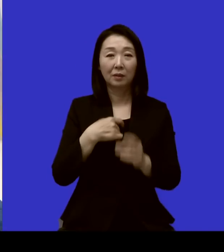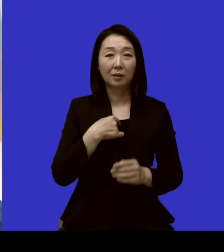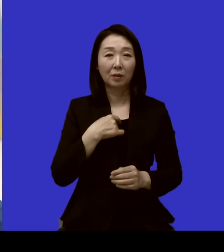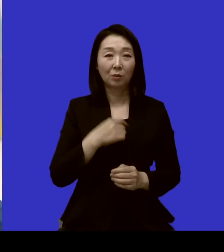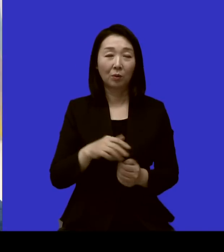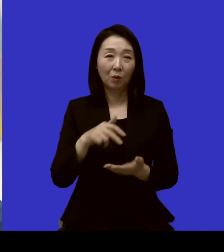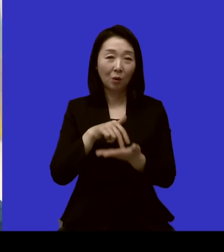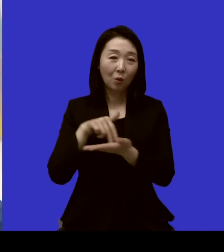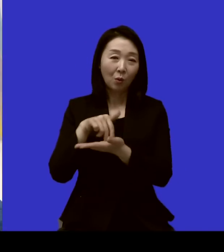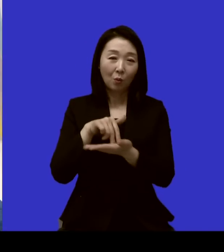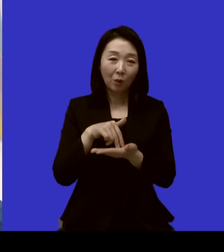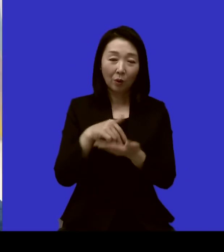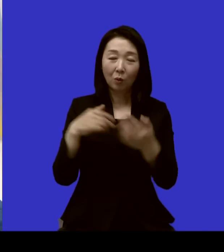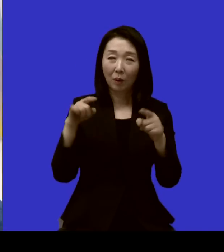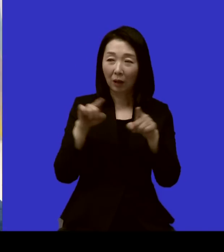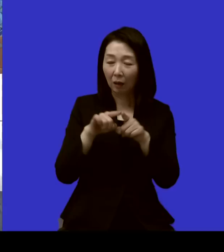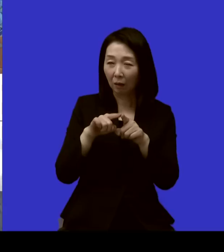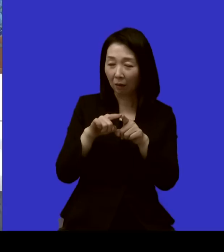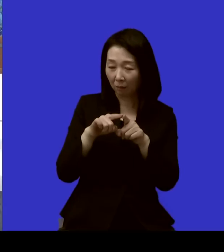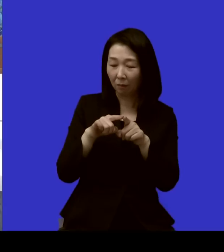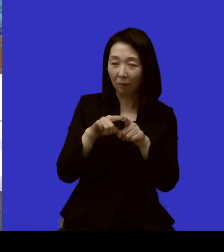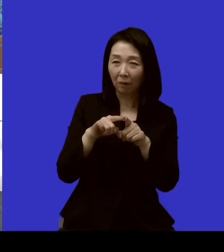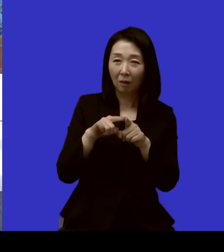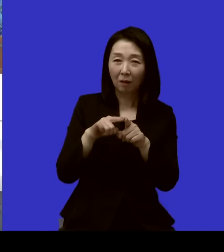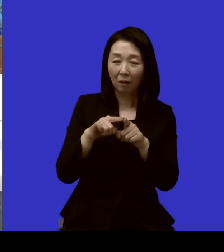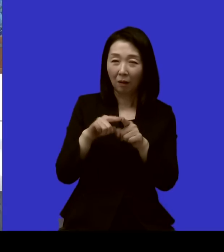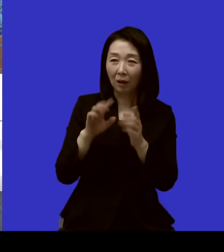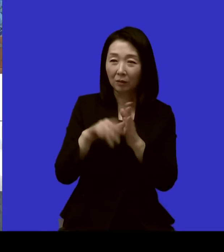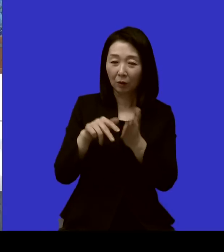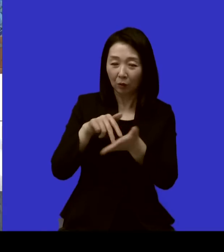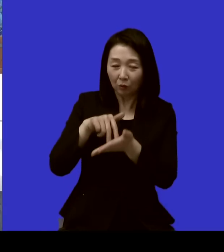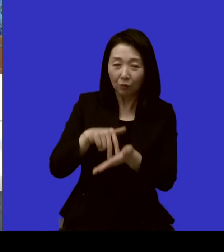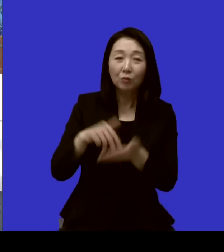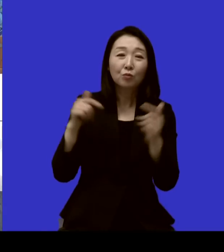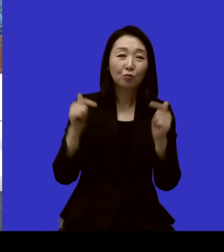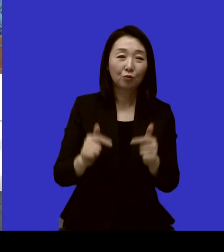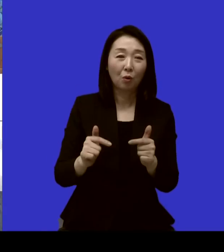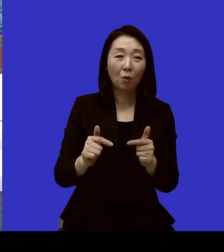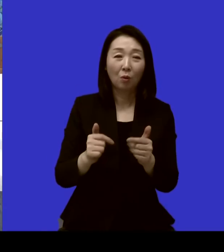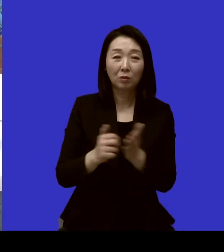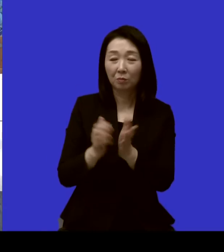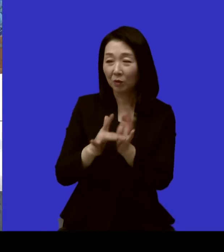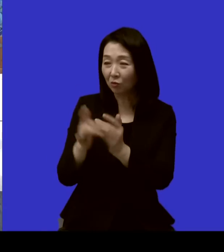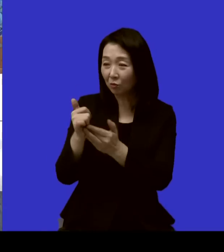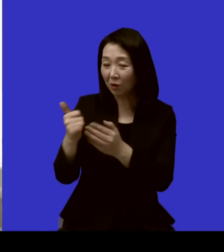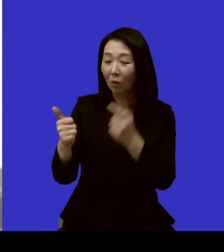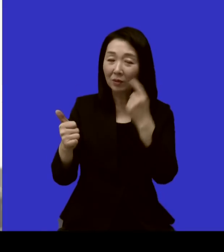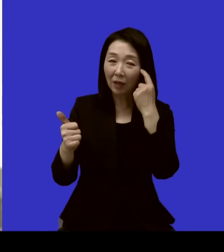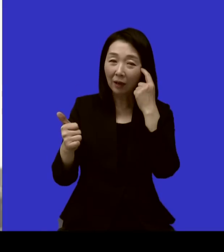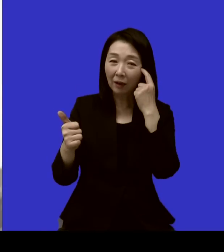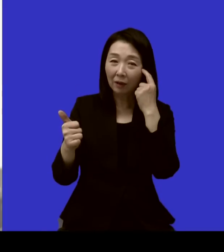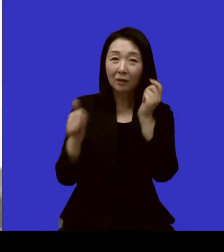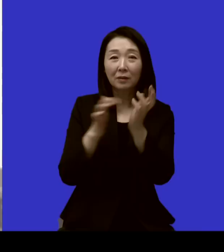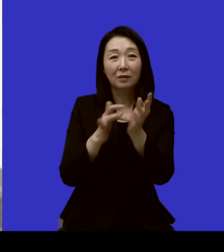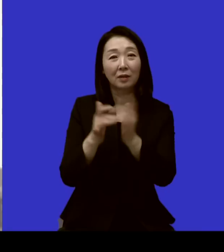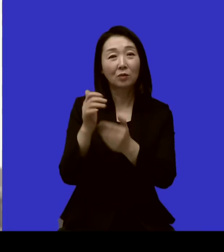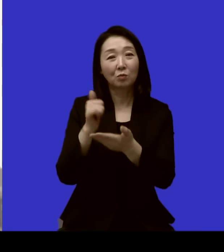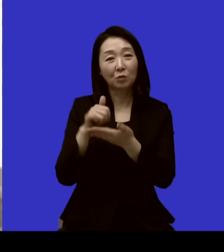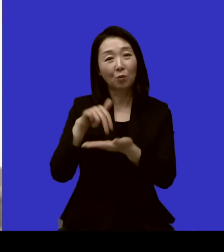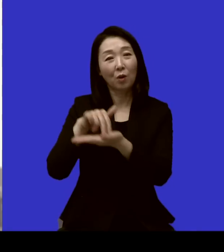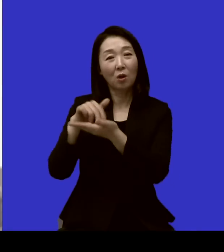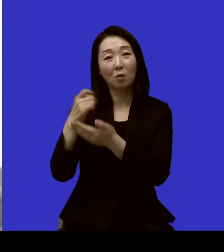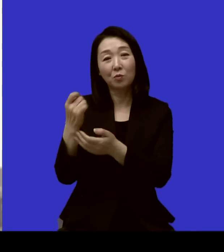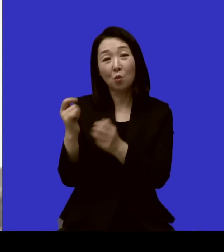저도 외로움의 시선들이 점점 줄어들고 마주치는 그 사람, 그 친구, 예수님이라고 저는 지금도 생각하는데 예. 그 예수님도 이제